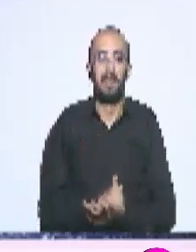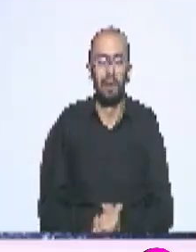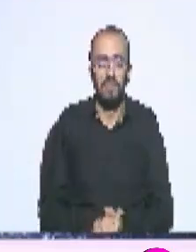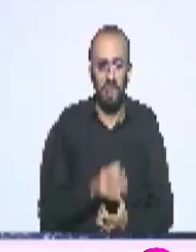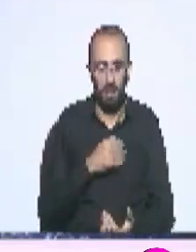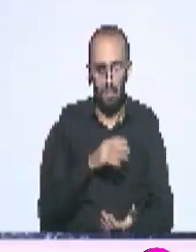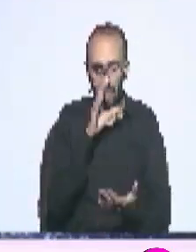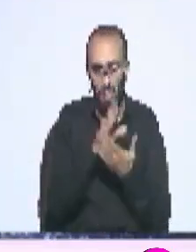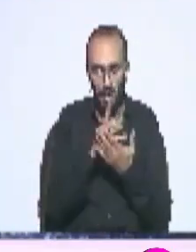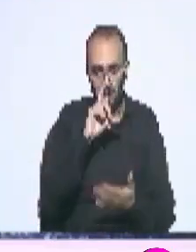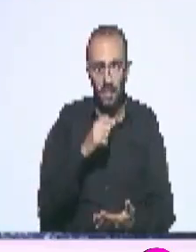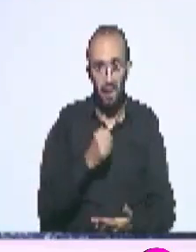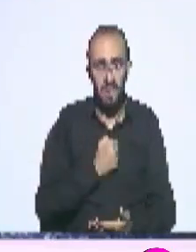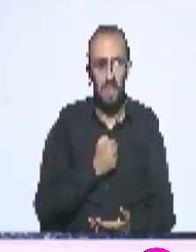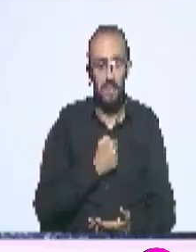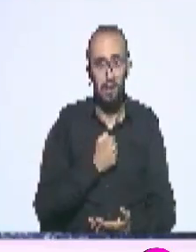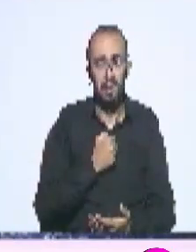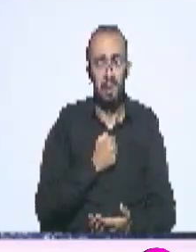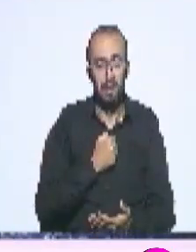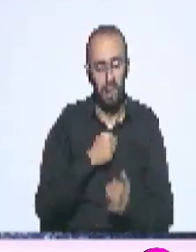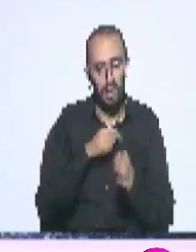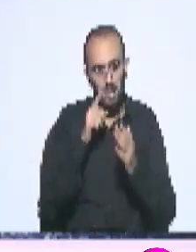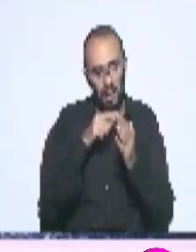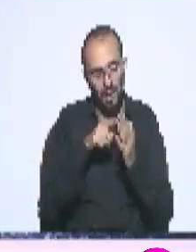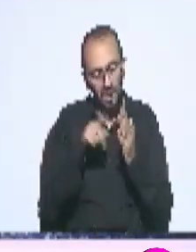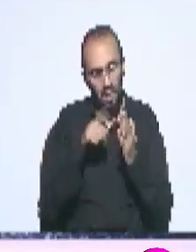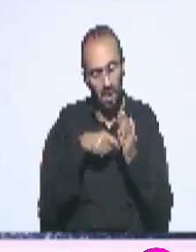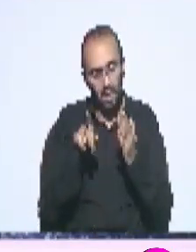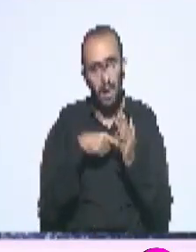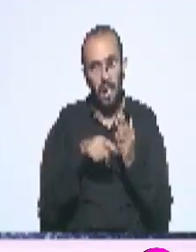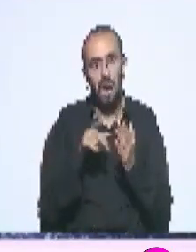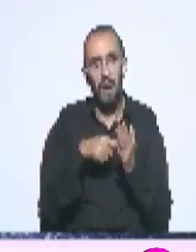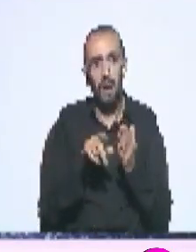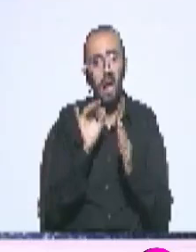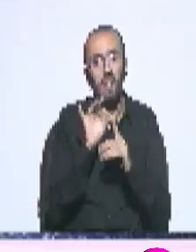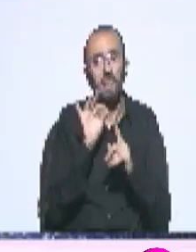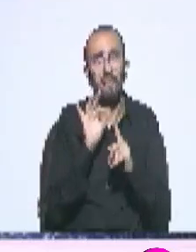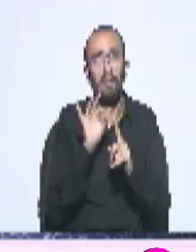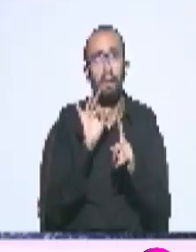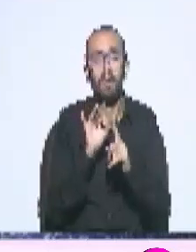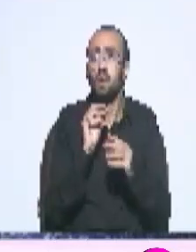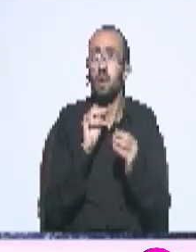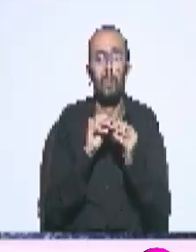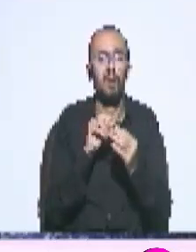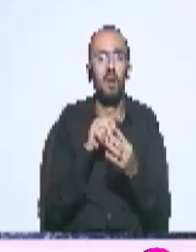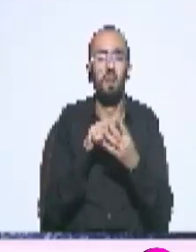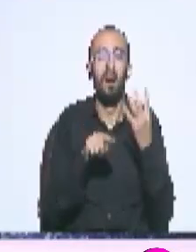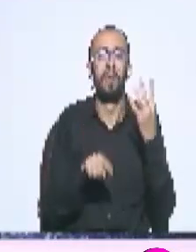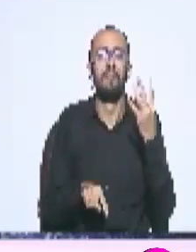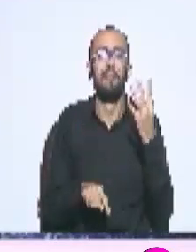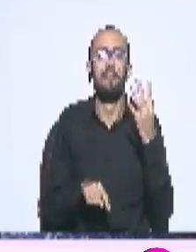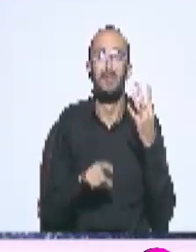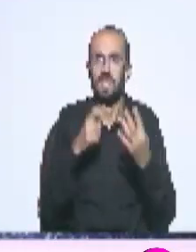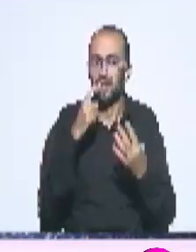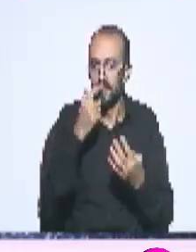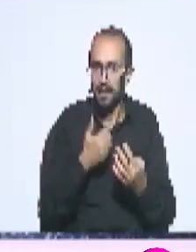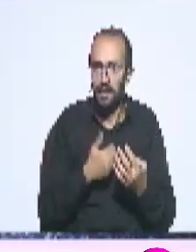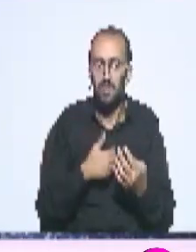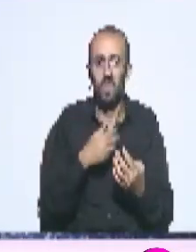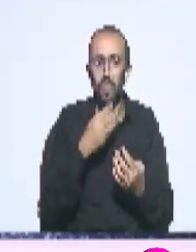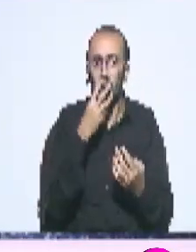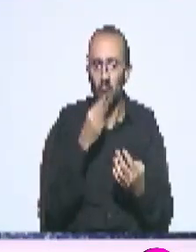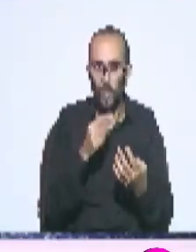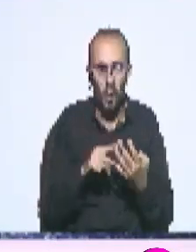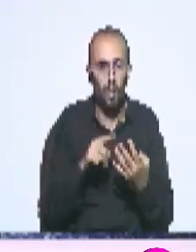مصارحه يبقى انا هقعد احط اهداف حقيقيه على مستوى ايه الاربع حاجات اللي قلناه في الجزء الروحي انا